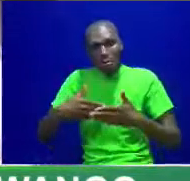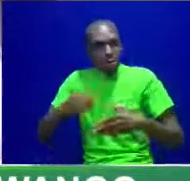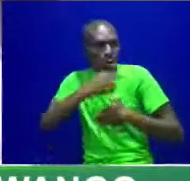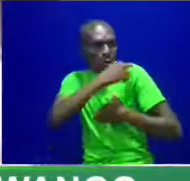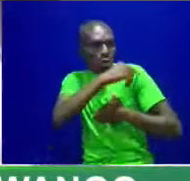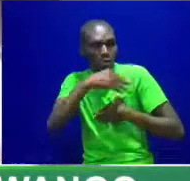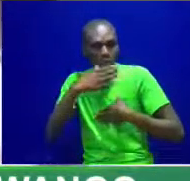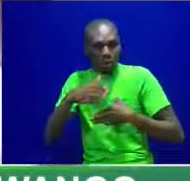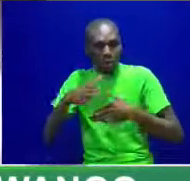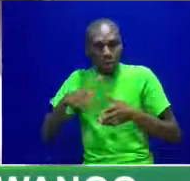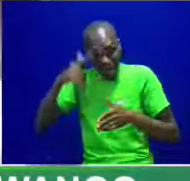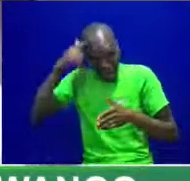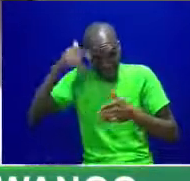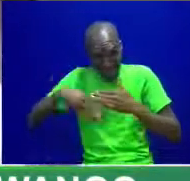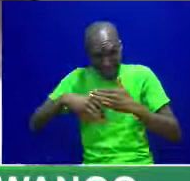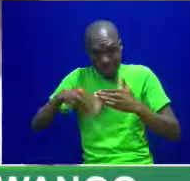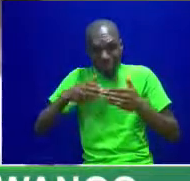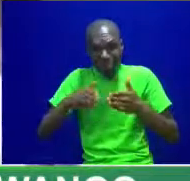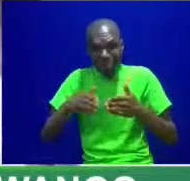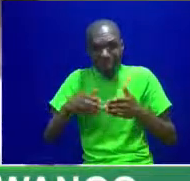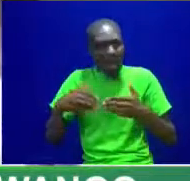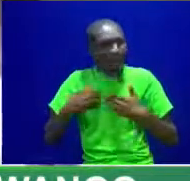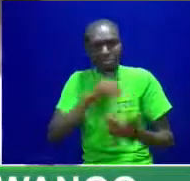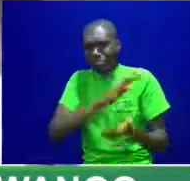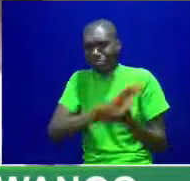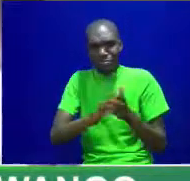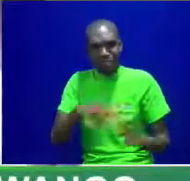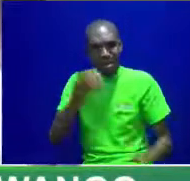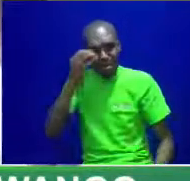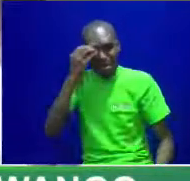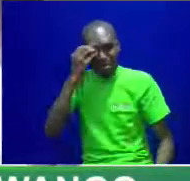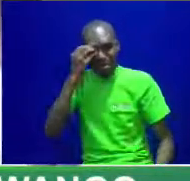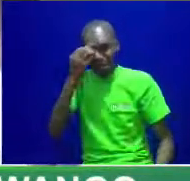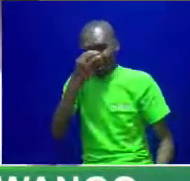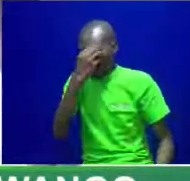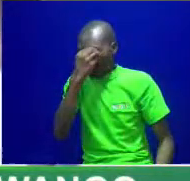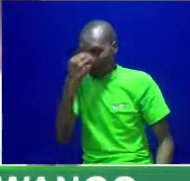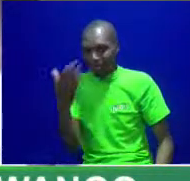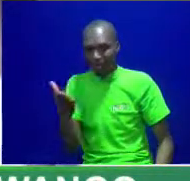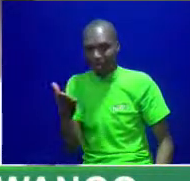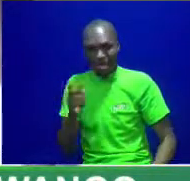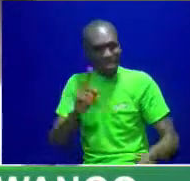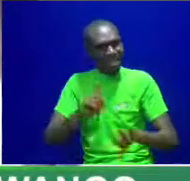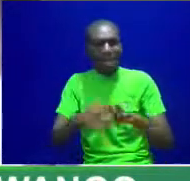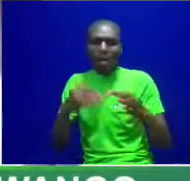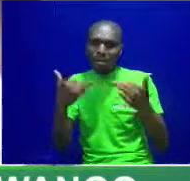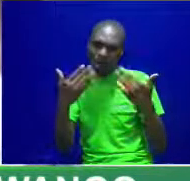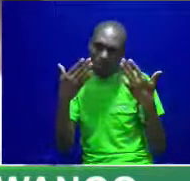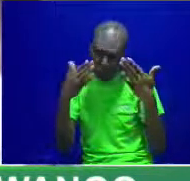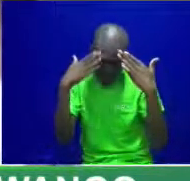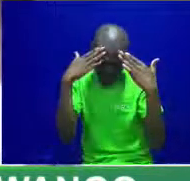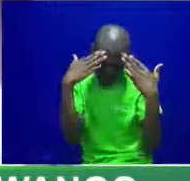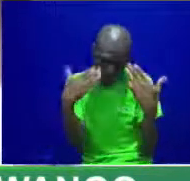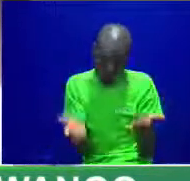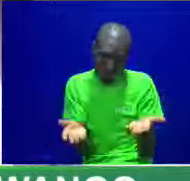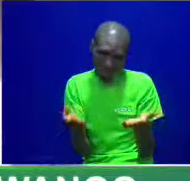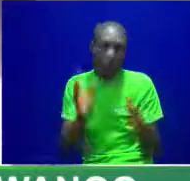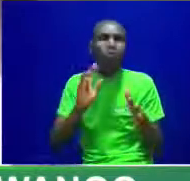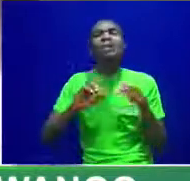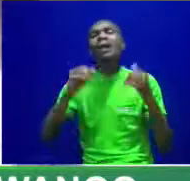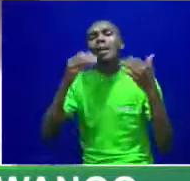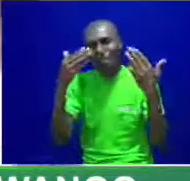kwa ndani ya samba bila maji hakuna. Sasa na fitina ya nyumbani sai si ndio sijui kama lilitokea